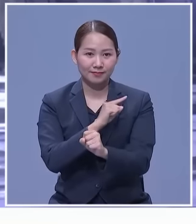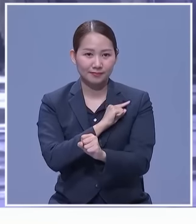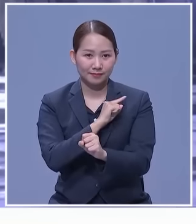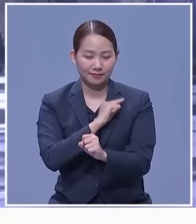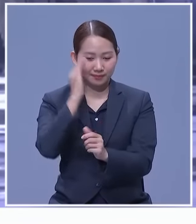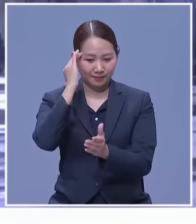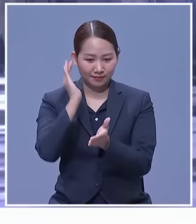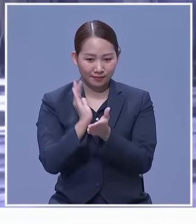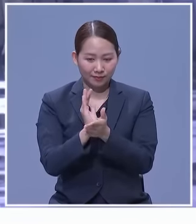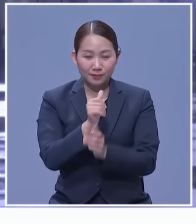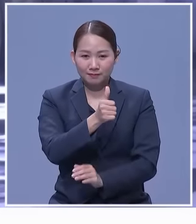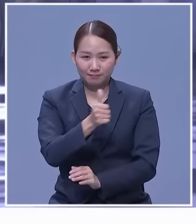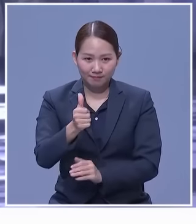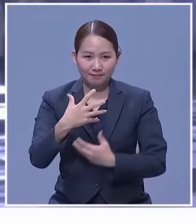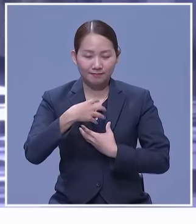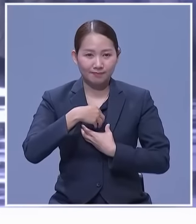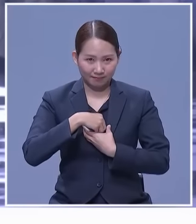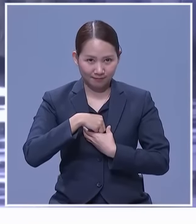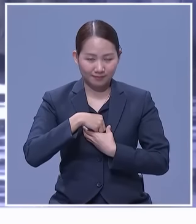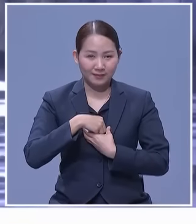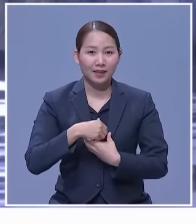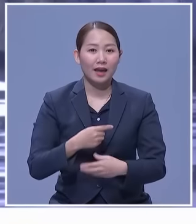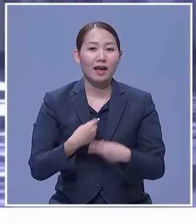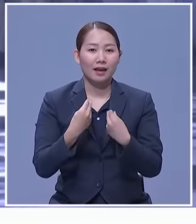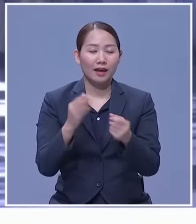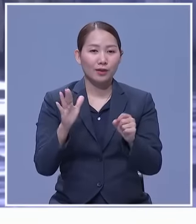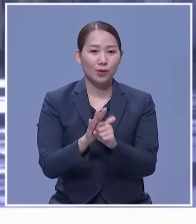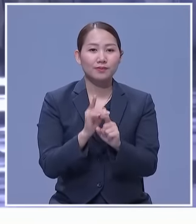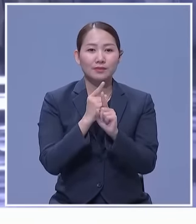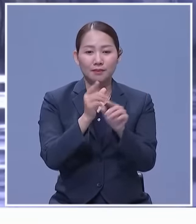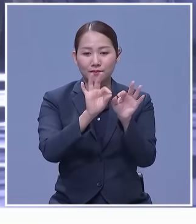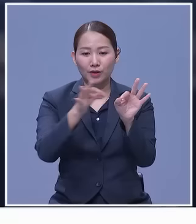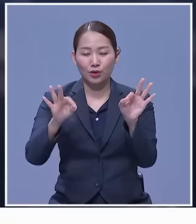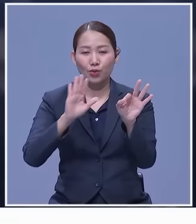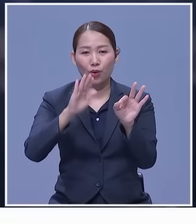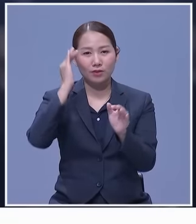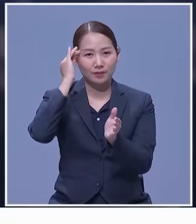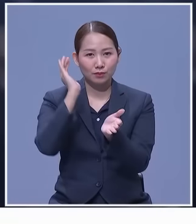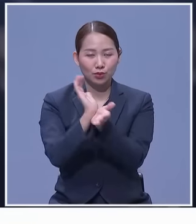นให้สมกับคำว่าผู้พิทักษ์สันติราษฎร์ไปฟังบรรยากาศในช่วงนี้กันค่ะ